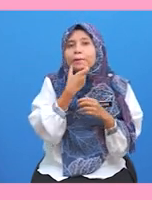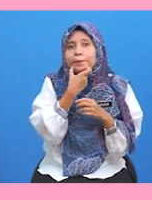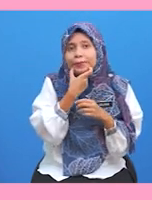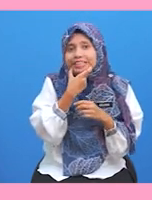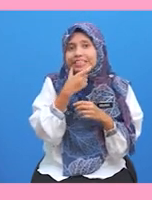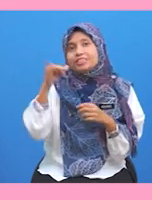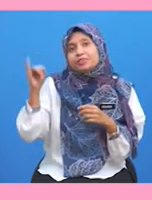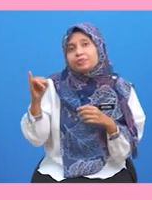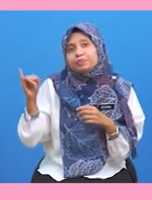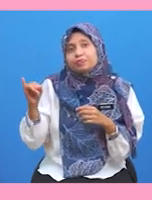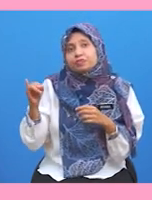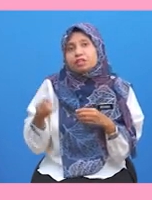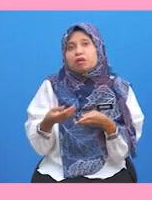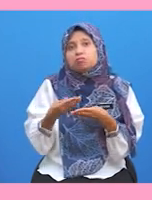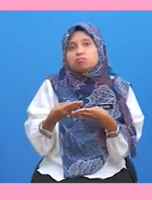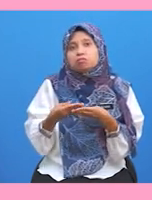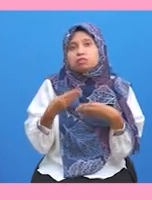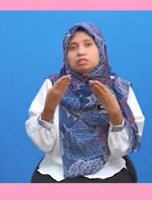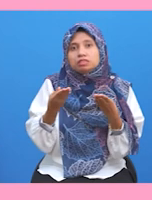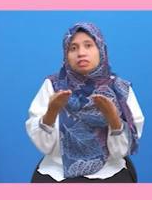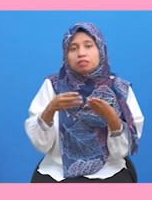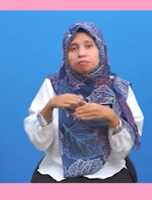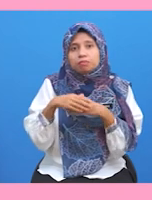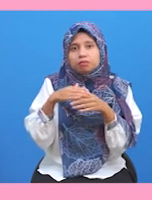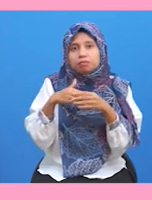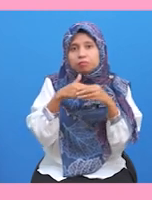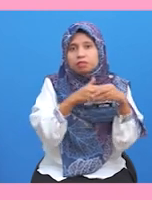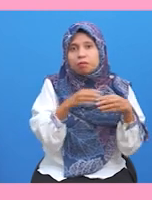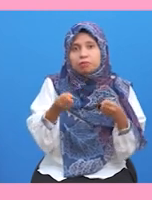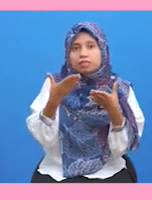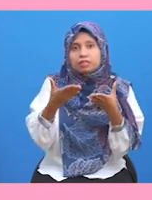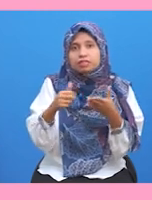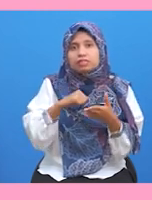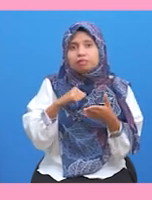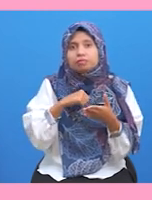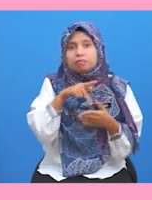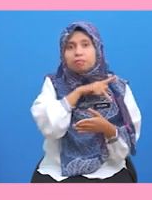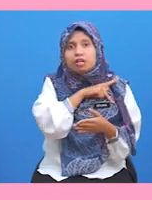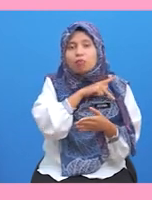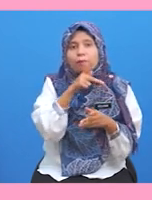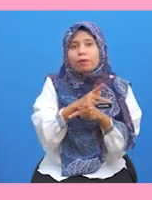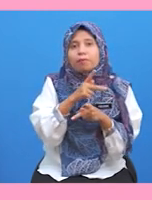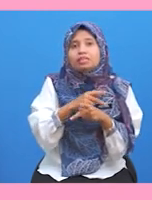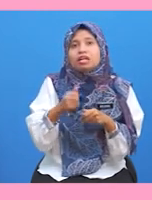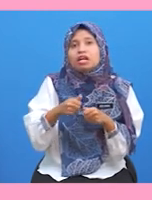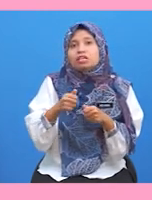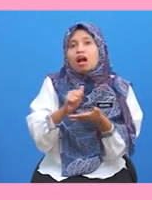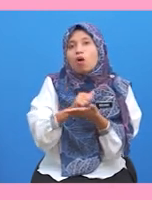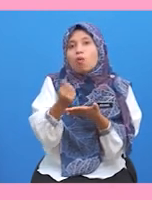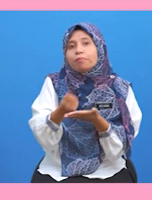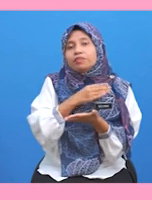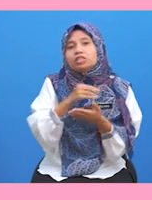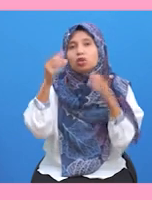terdiri daripada pegawai perkhidmatan awam dan guru. Seperti yang termaktub dalam Perkeliling No.